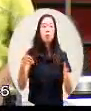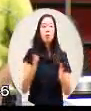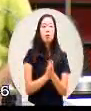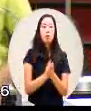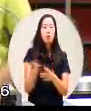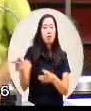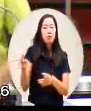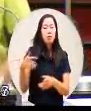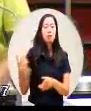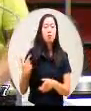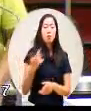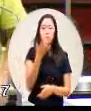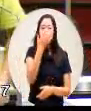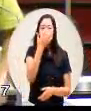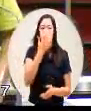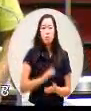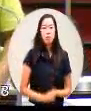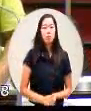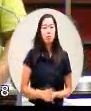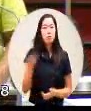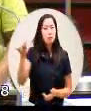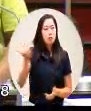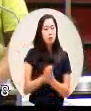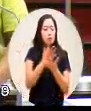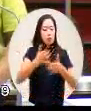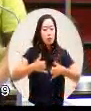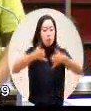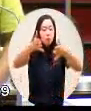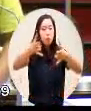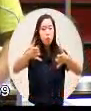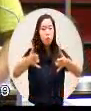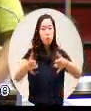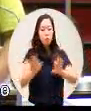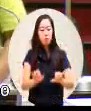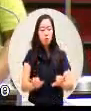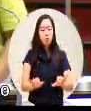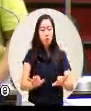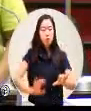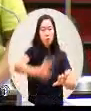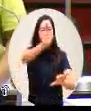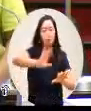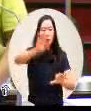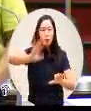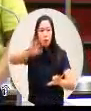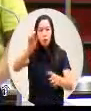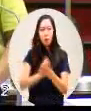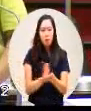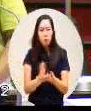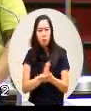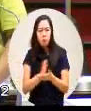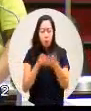唔知影。伊开始网络，伫这电脑啊，一直甲我攻击。